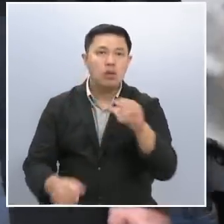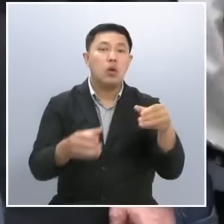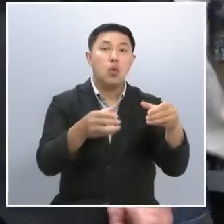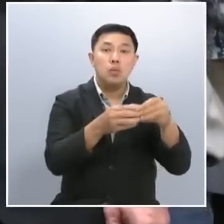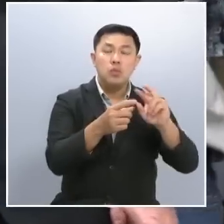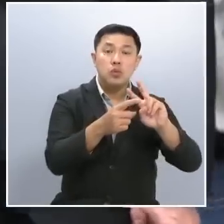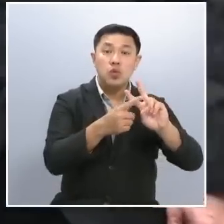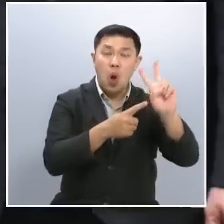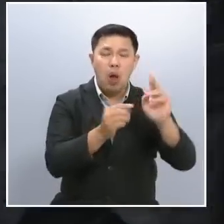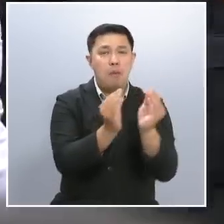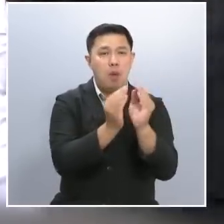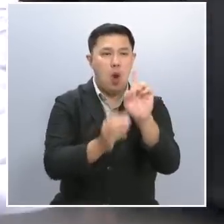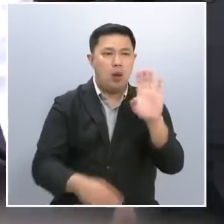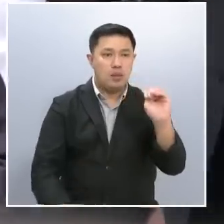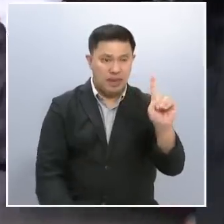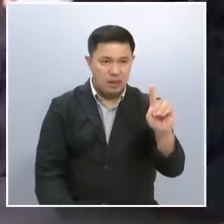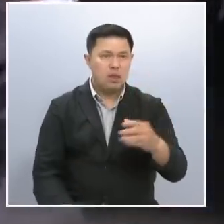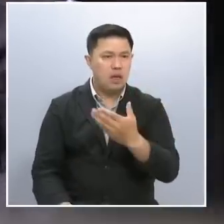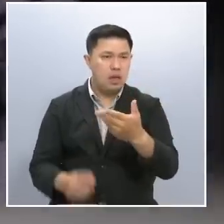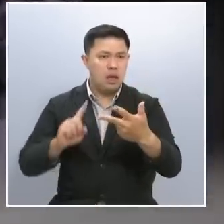มีคุณกันต์ทวีค่ะ